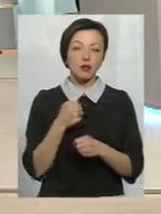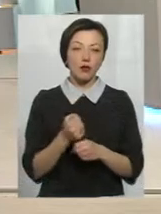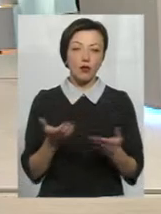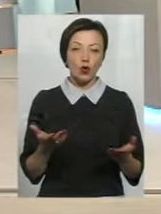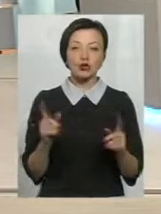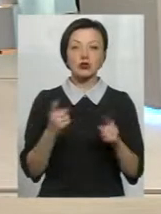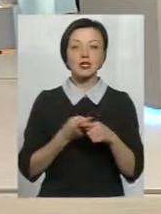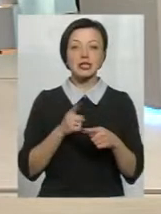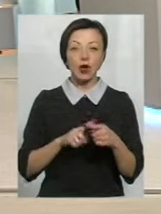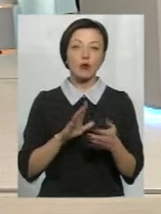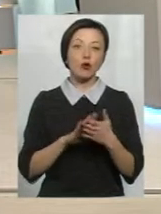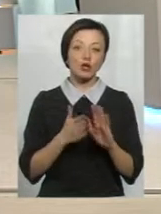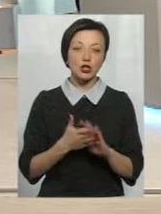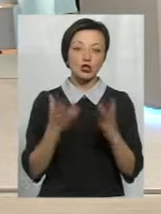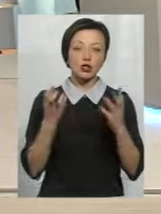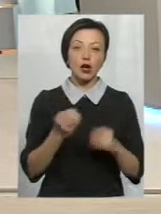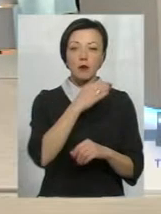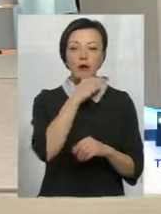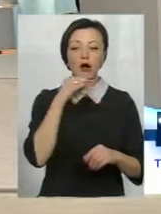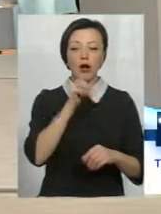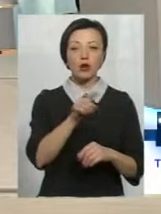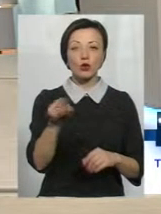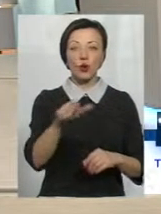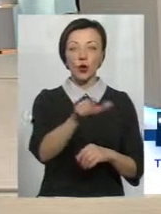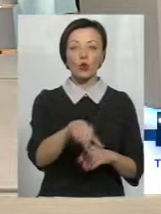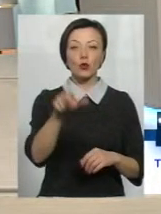а що це позиція ще багатьох людей